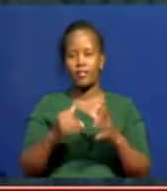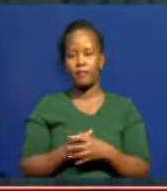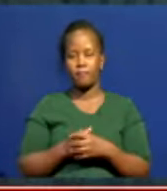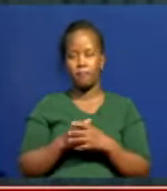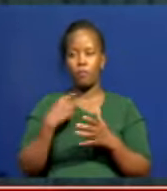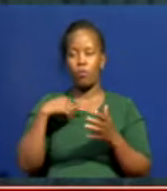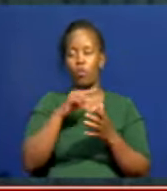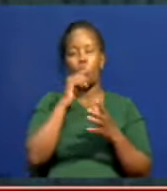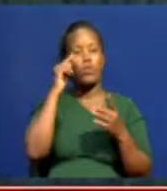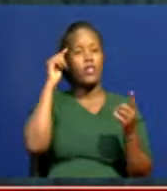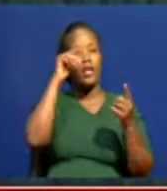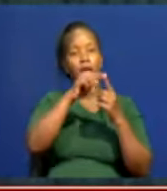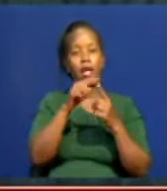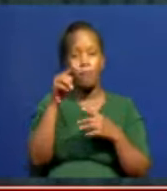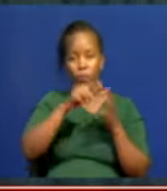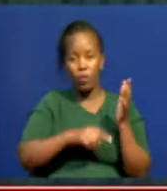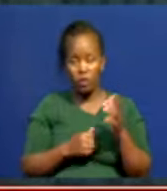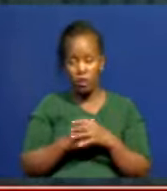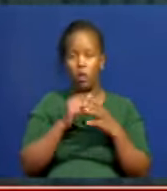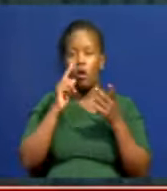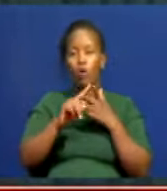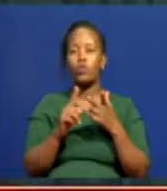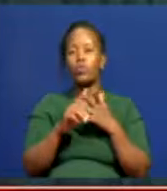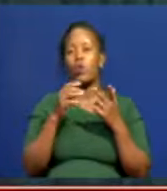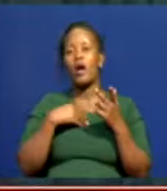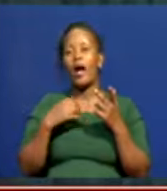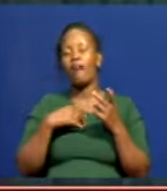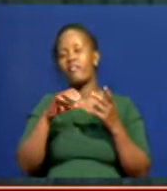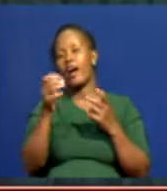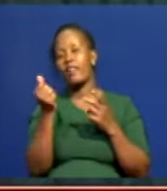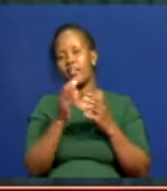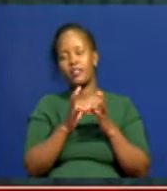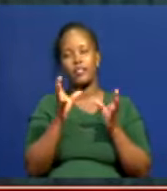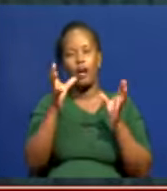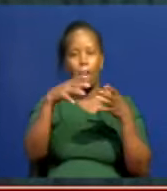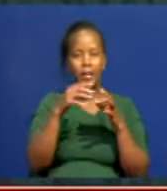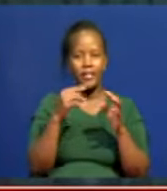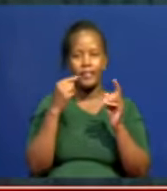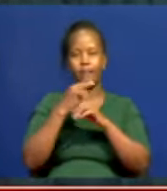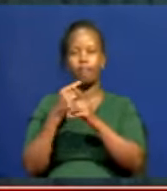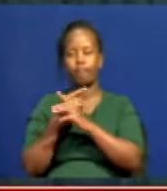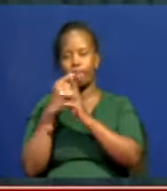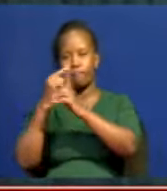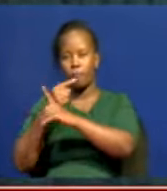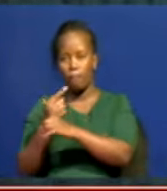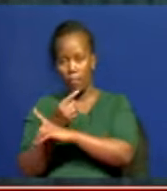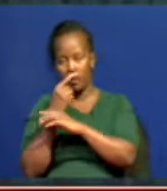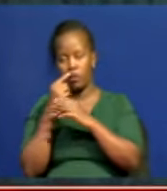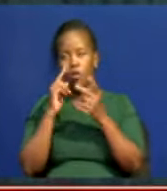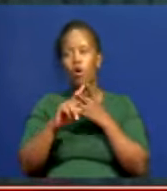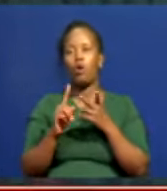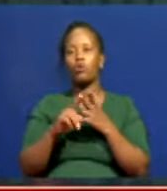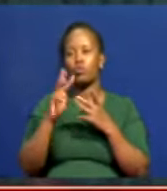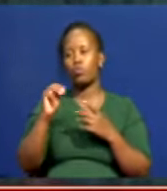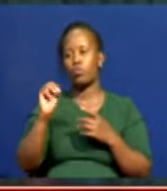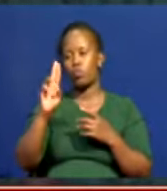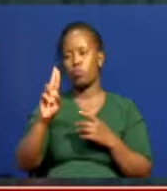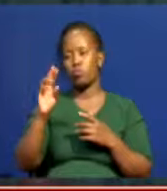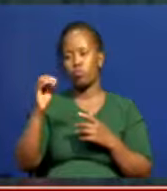Tumefanya hivyo kwa kampuni ya Miwani, tumefanya hivyo kwa kampuni ya Muhoroni, tumefanya hivyo kwa kampuni